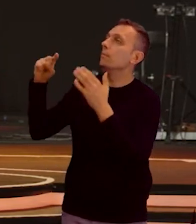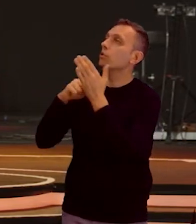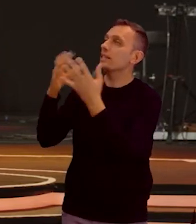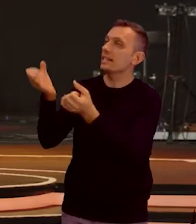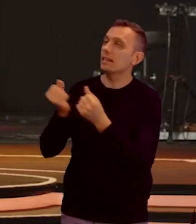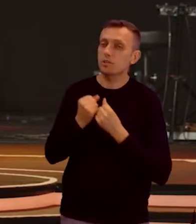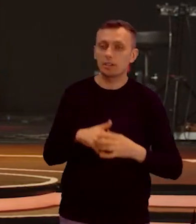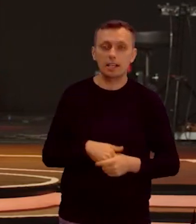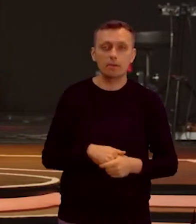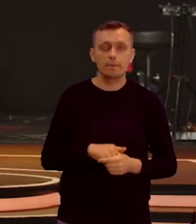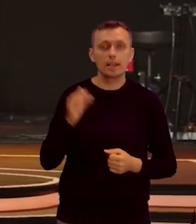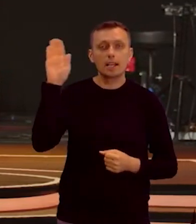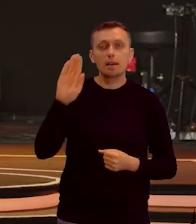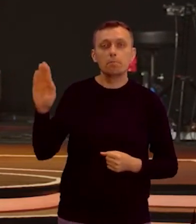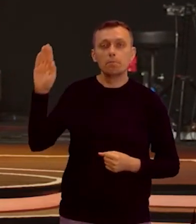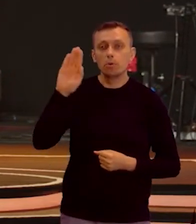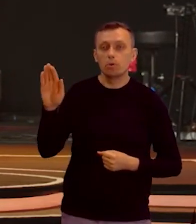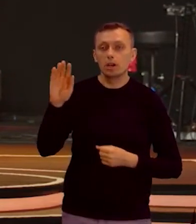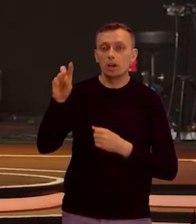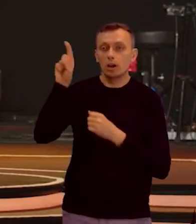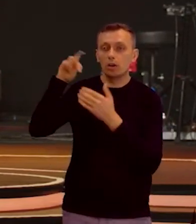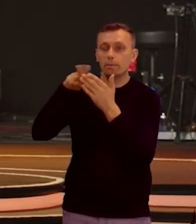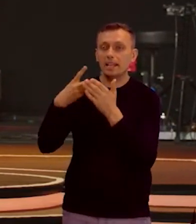najpiękniejsze. Spełnione życie